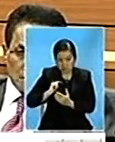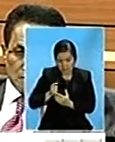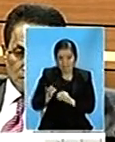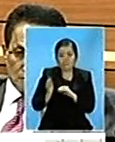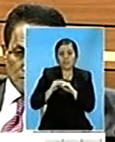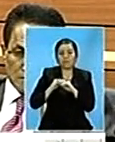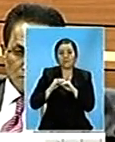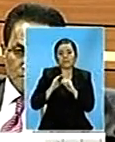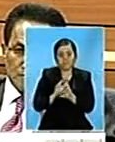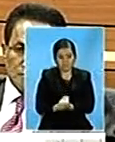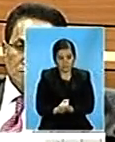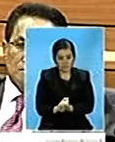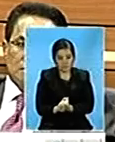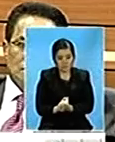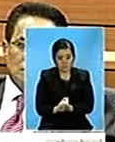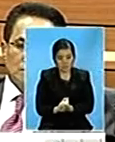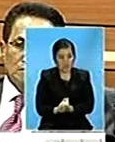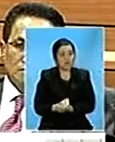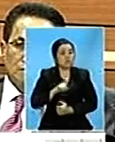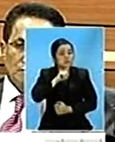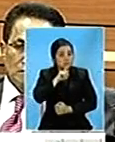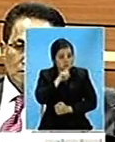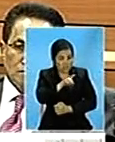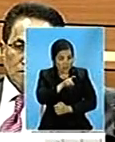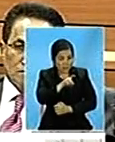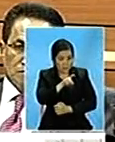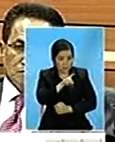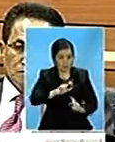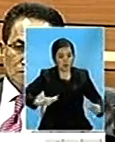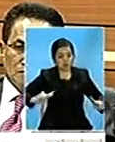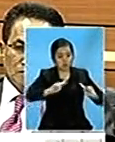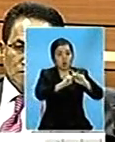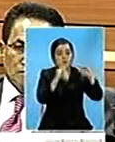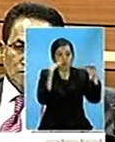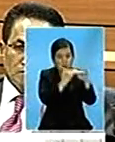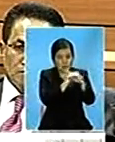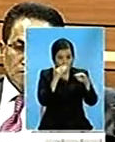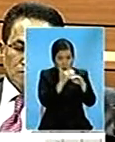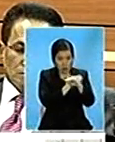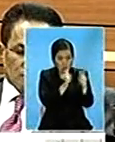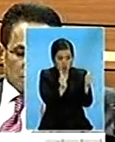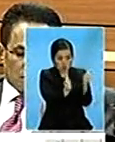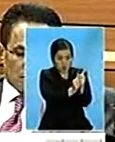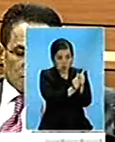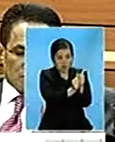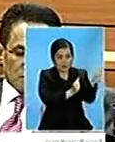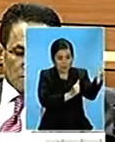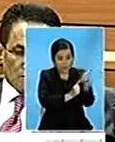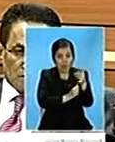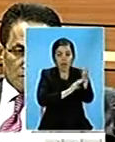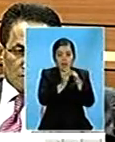ได้เกิดคำถามไปยังรัฐมนตรีว่าการกระทรวงคมนาคมซึ่งมาตอบโดยรัฐมนตรีช่วยว่าการกระทรวงคมนา